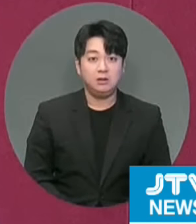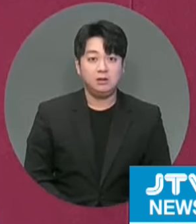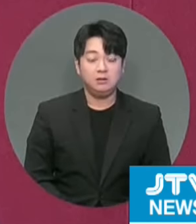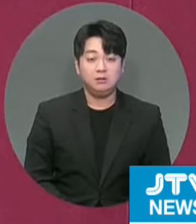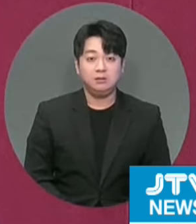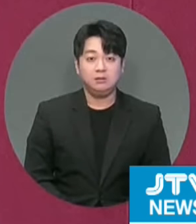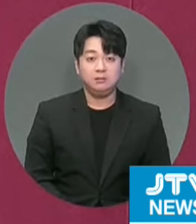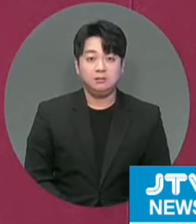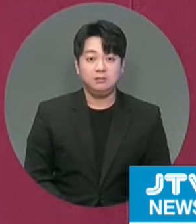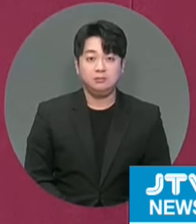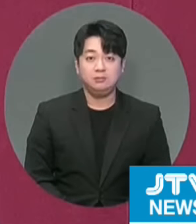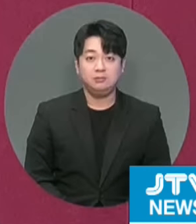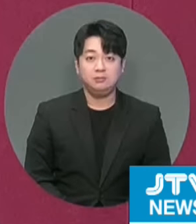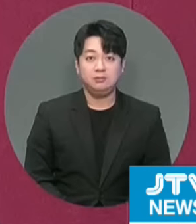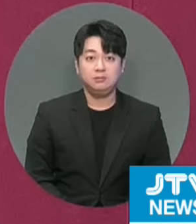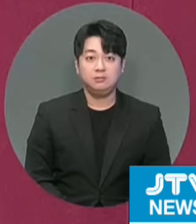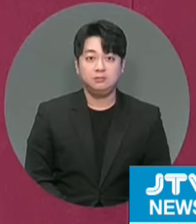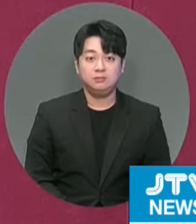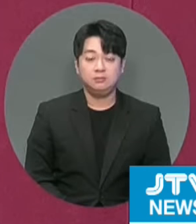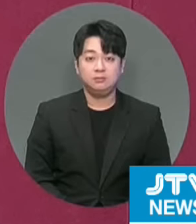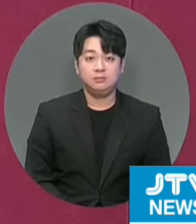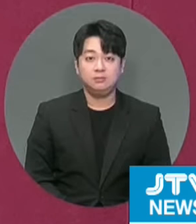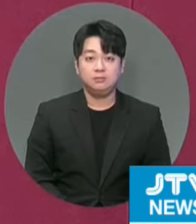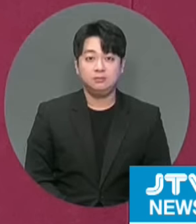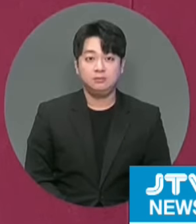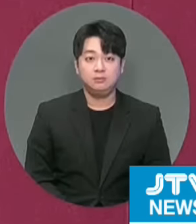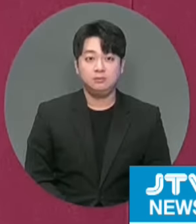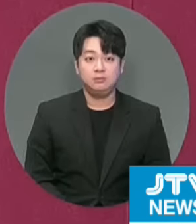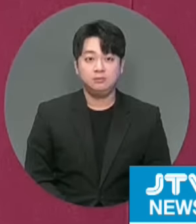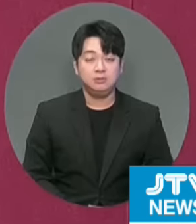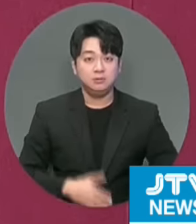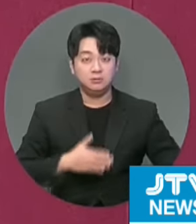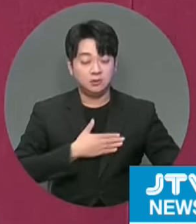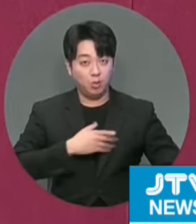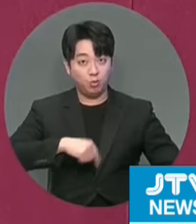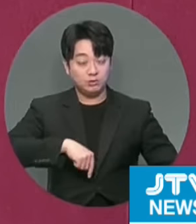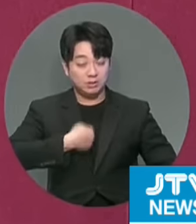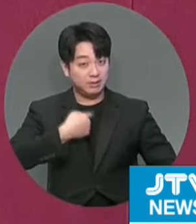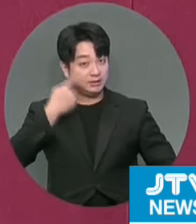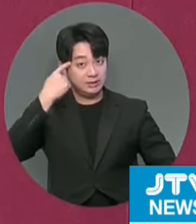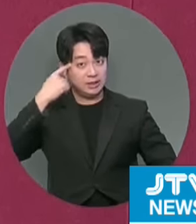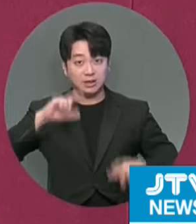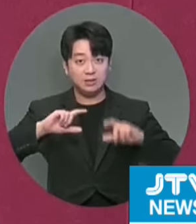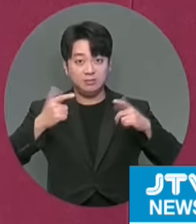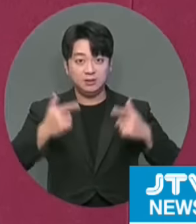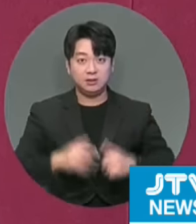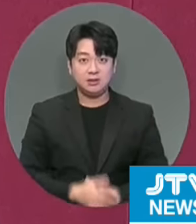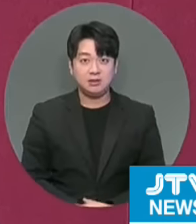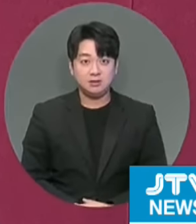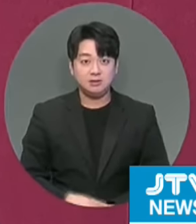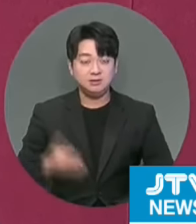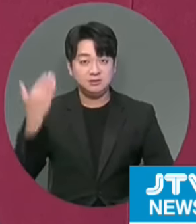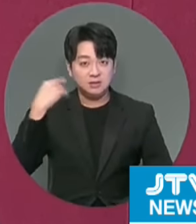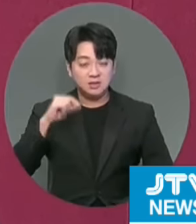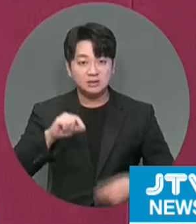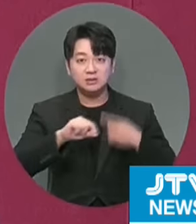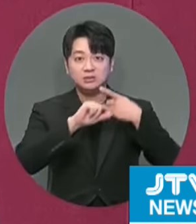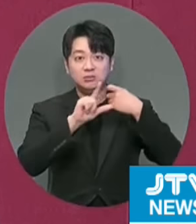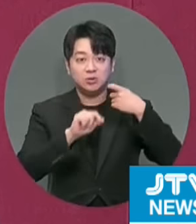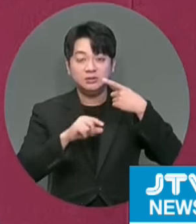이 얘기는 저 본 이상희 의원의 얘기가 아닙니다. 지난